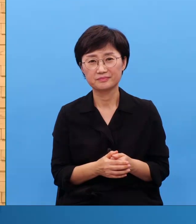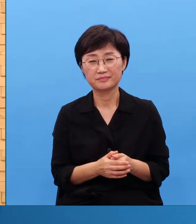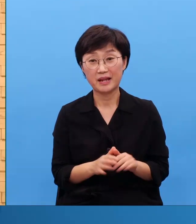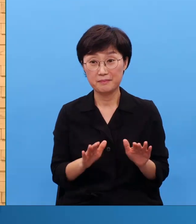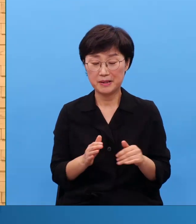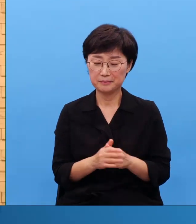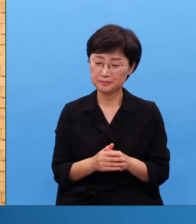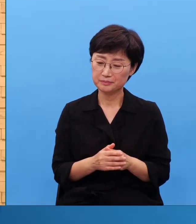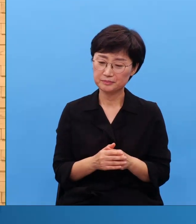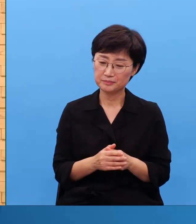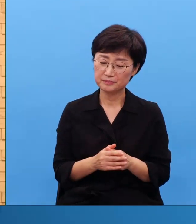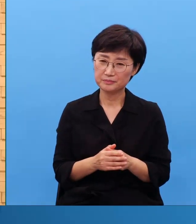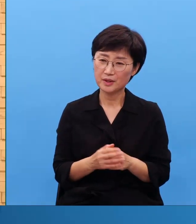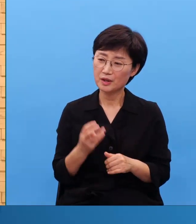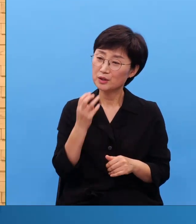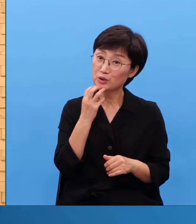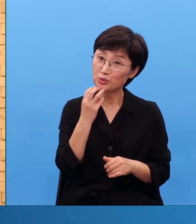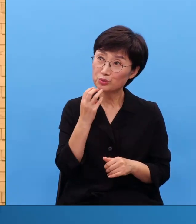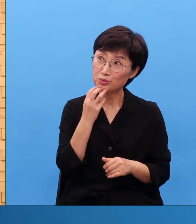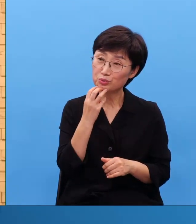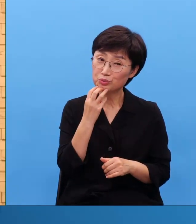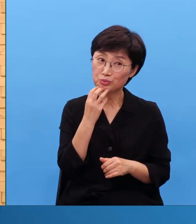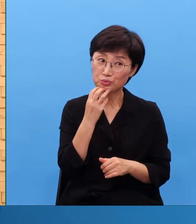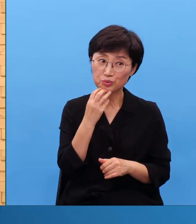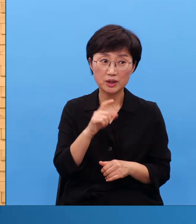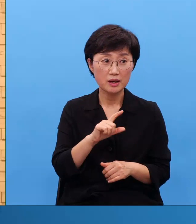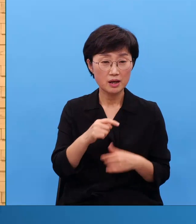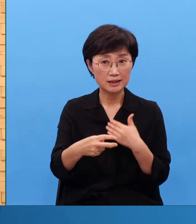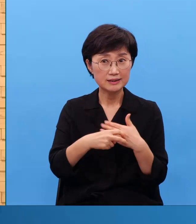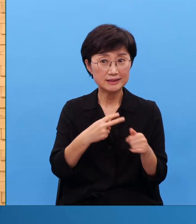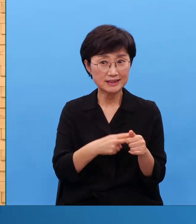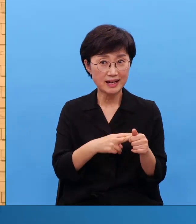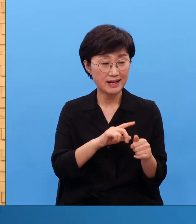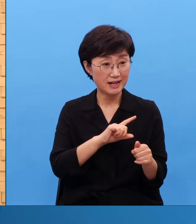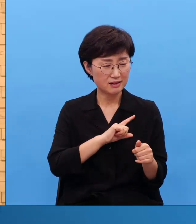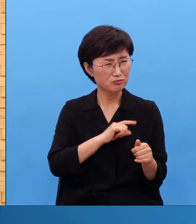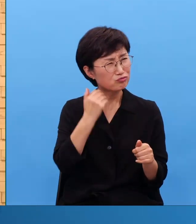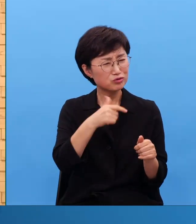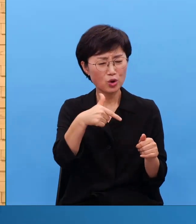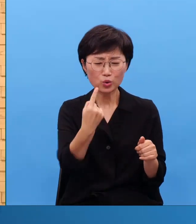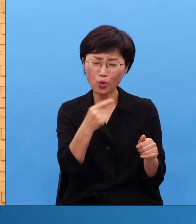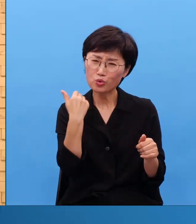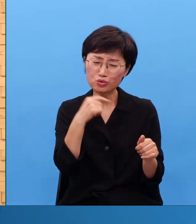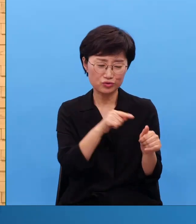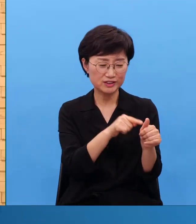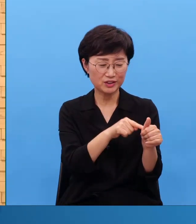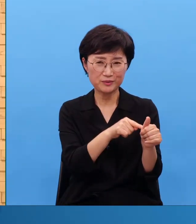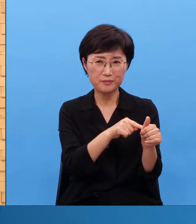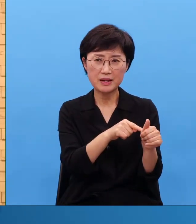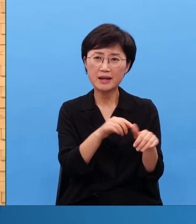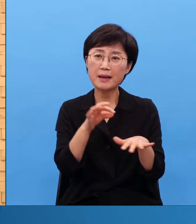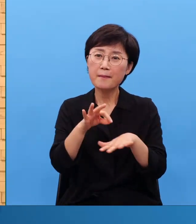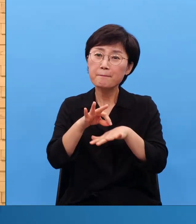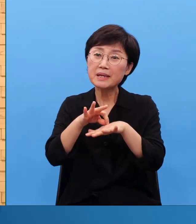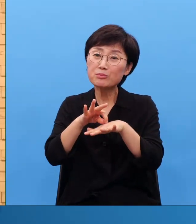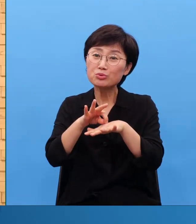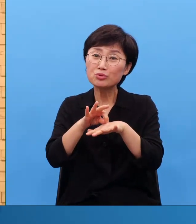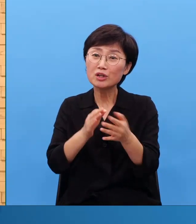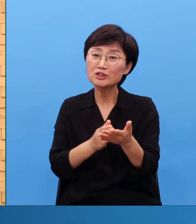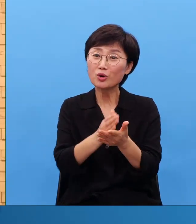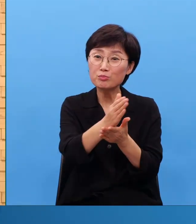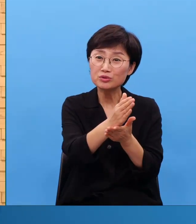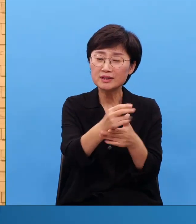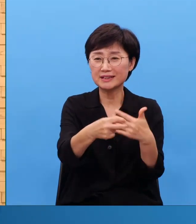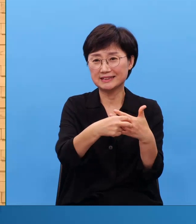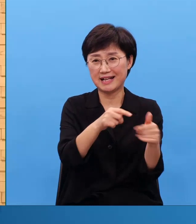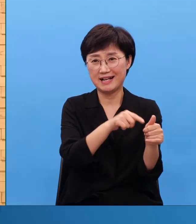그 노효진이라는 의사 있어요. 피부과 의사인데 그 사람인데 이 사람은 잠깐 간증을 하는데